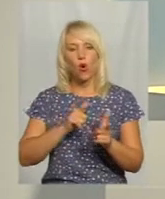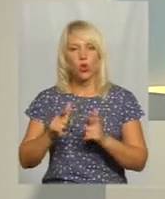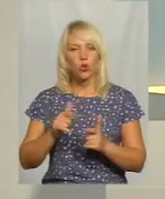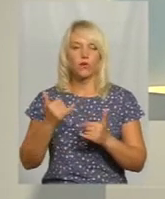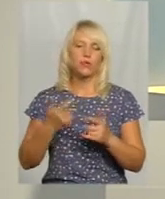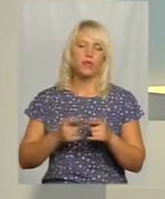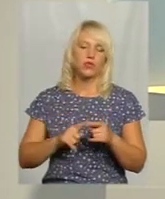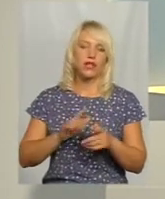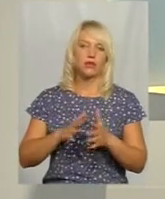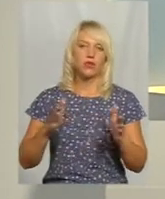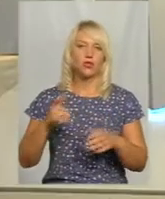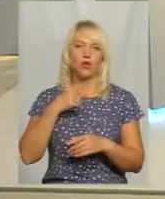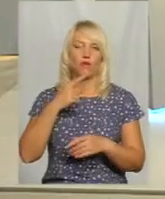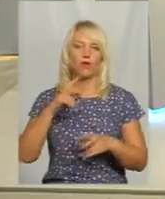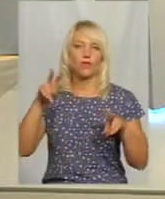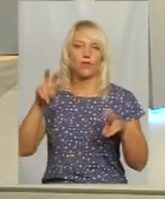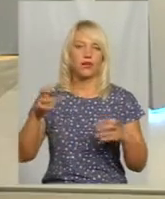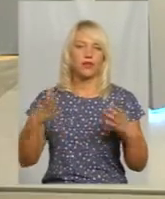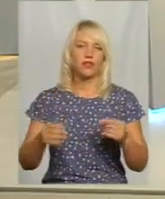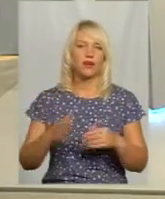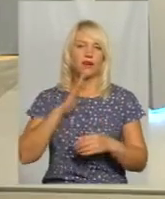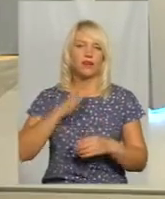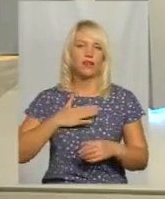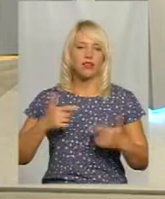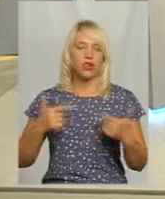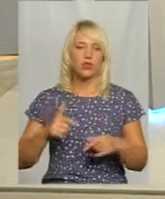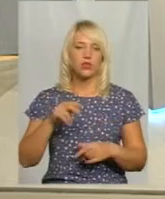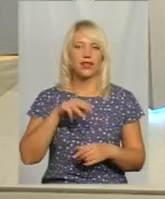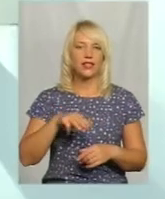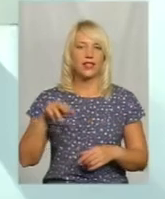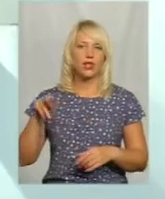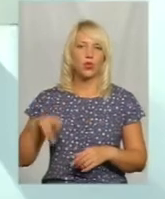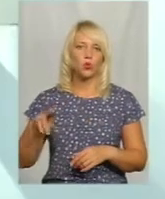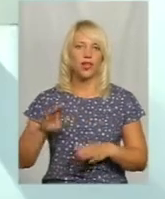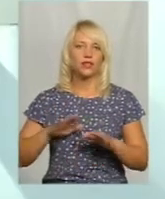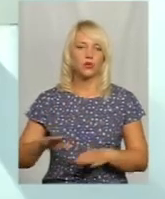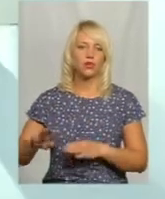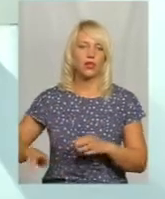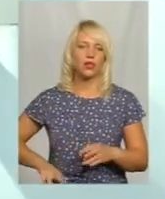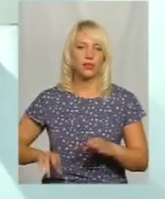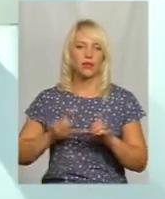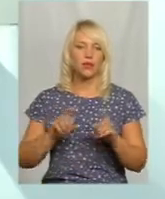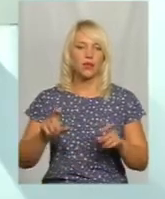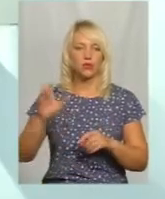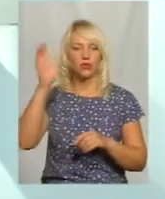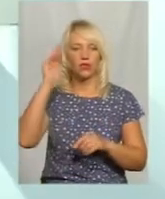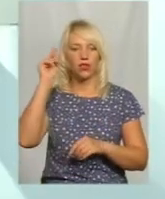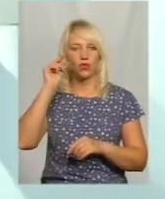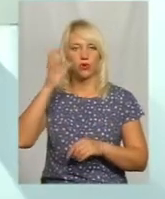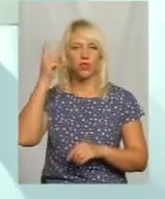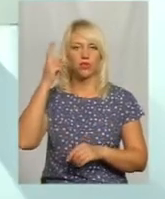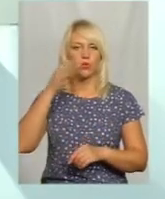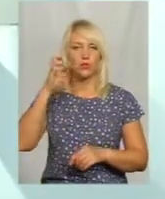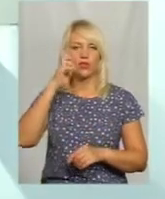сьогодні у темі дня. А наша гостя сьогодні Тетяна Дупляк, заступник директора Департаменту освіти і науки Хмельницької